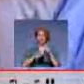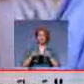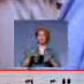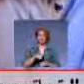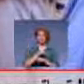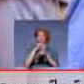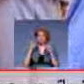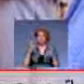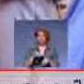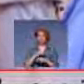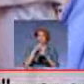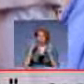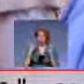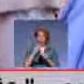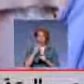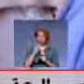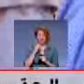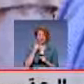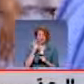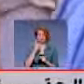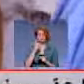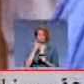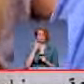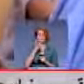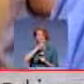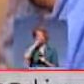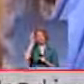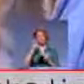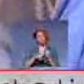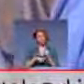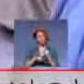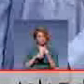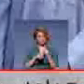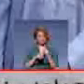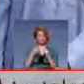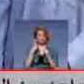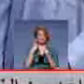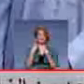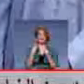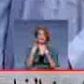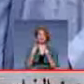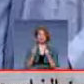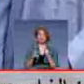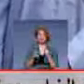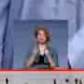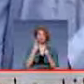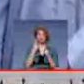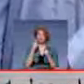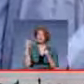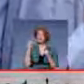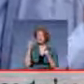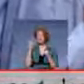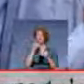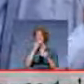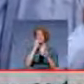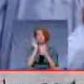نتدخل في الحاجات دي ونقول لهم والله يعني حتى لو ده جن اي نعم احنا مش شايفينه ومش شايفين اللي عمل كده، طيب الاسلام بيقول لنا نعمل ايه؟ بس هو ده